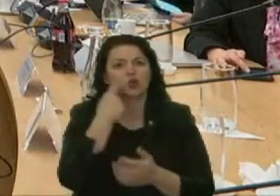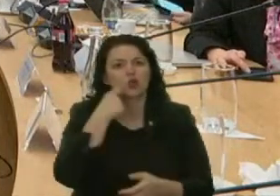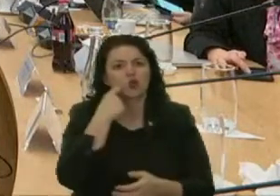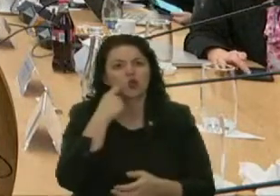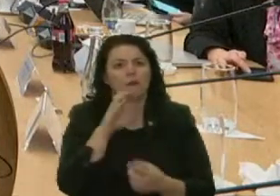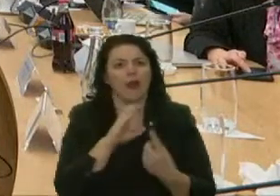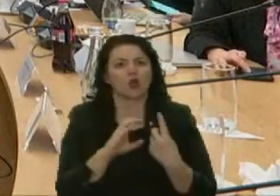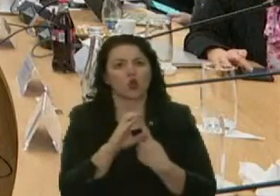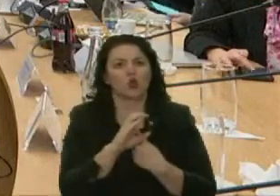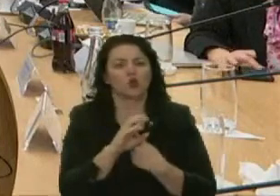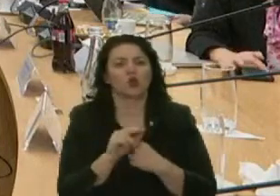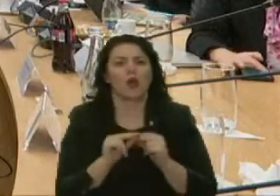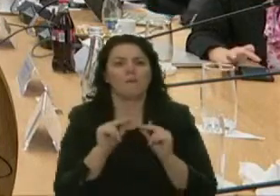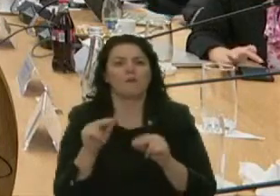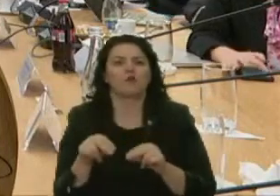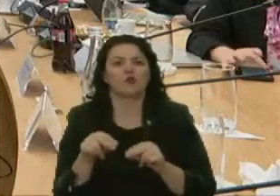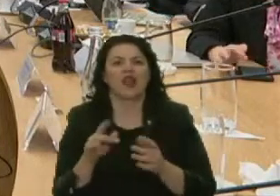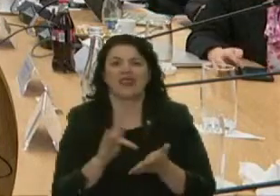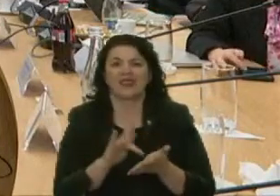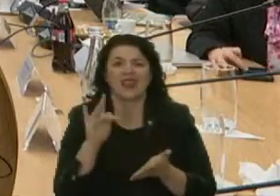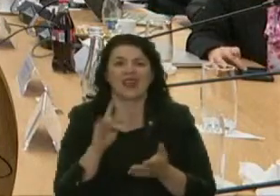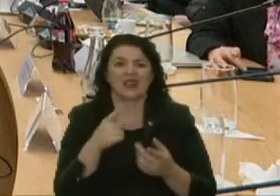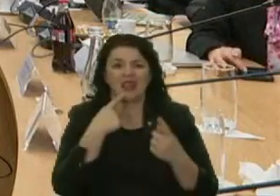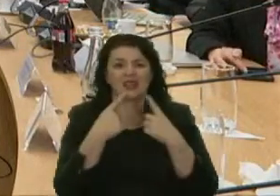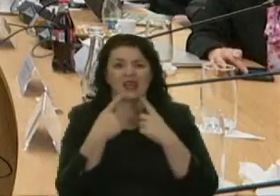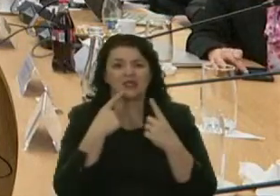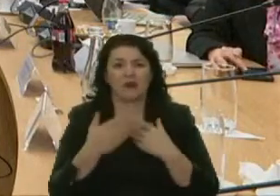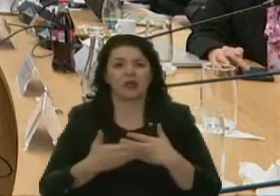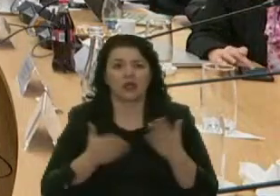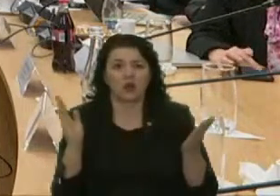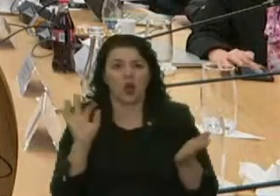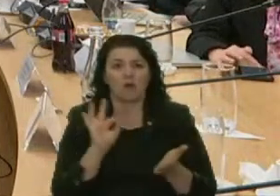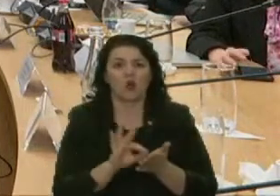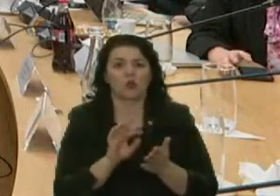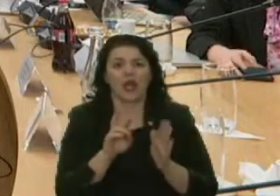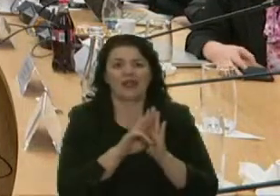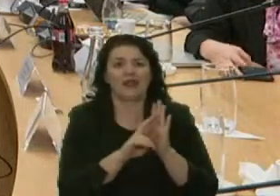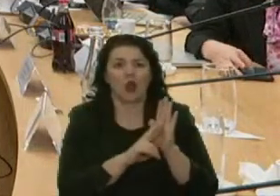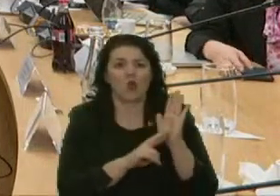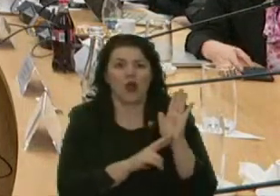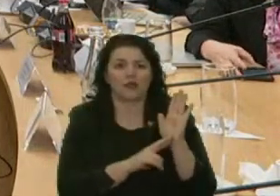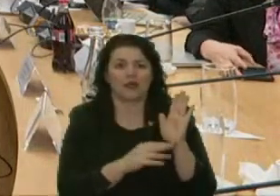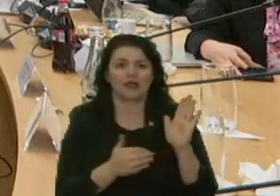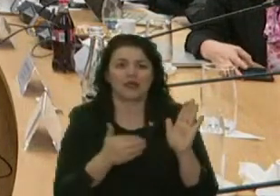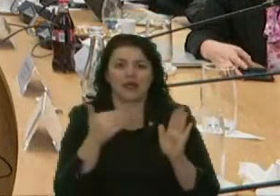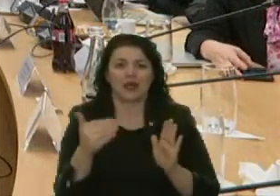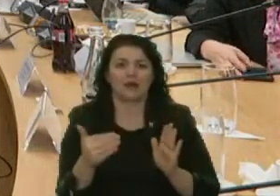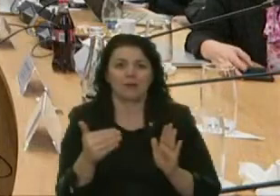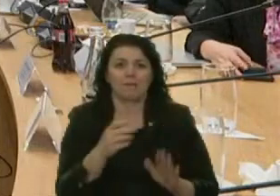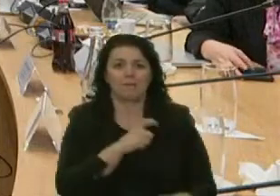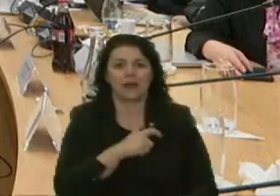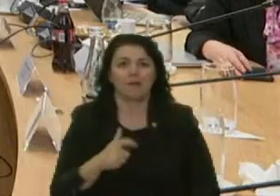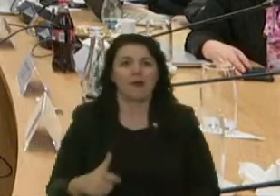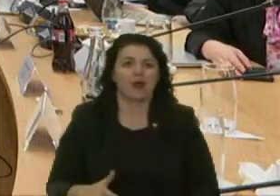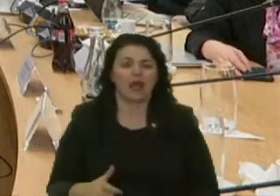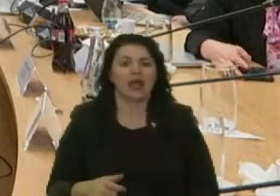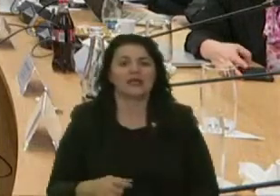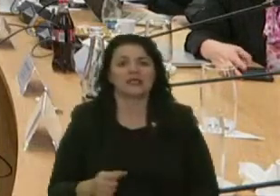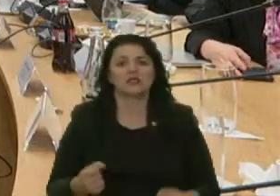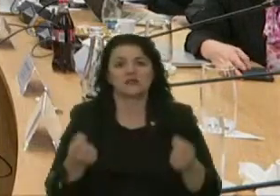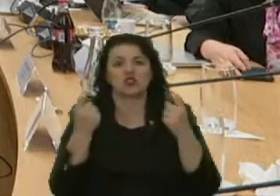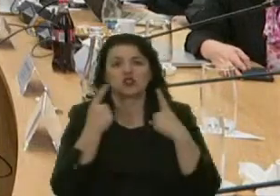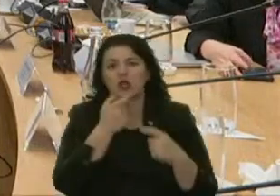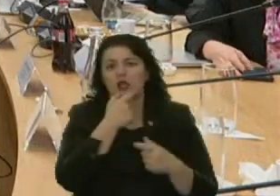cultură punerea de îndată în dezbatere publică a propunerii de regulament înaintat primăriei la sfârșitul anului